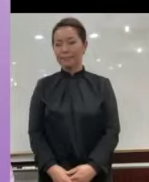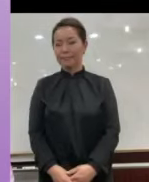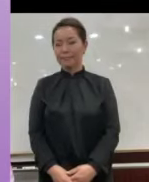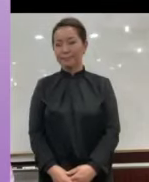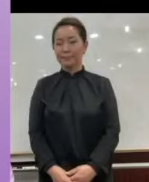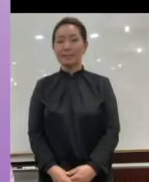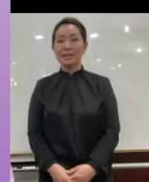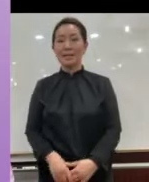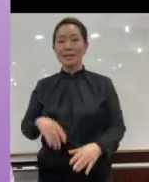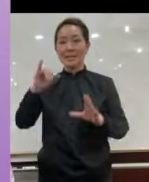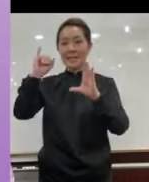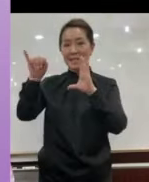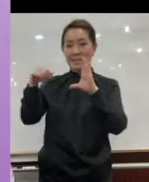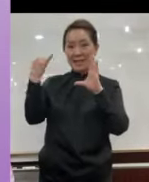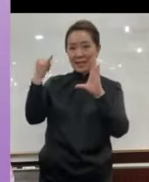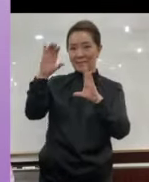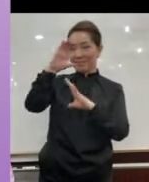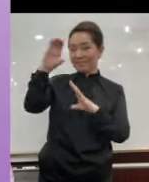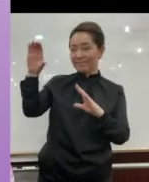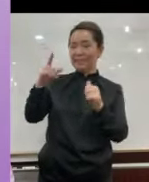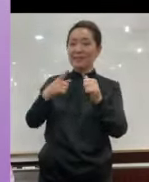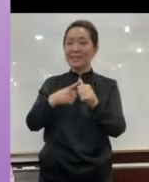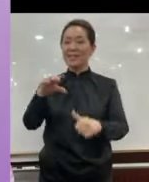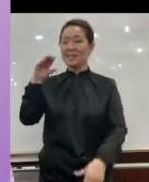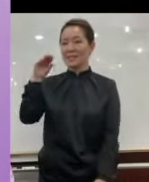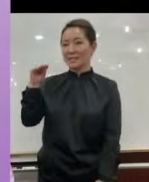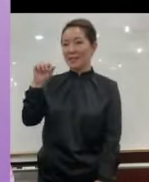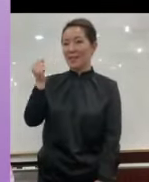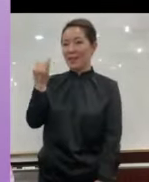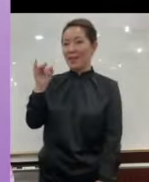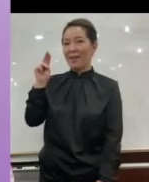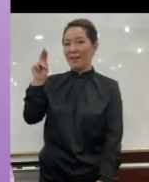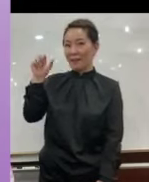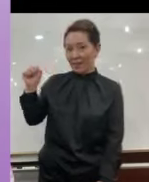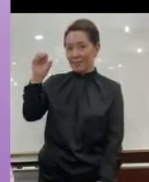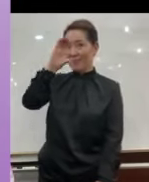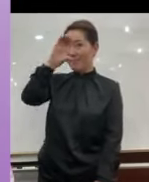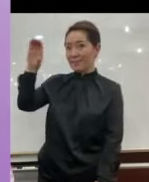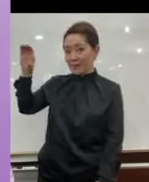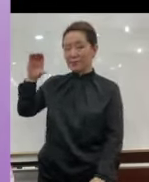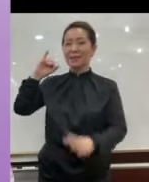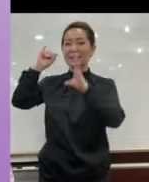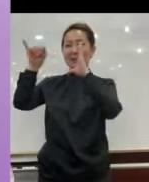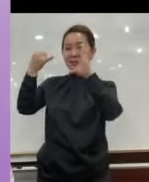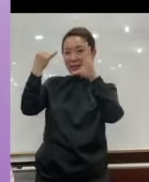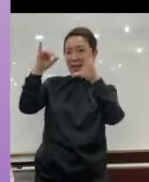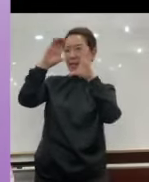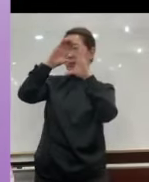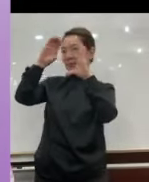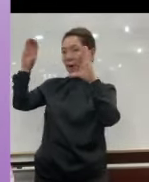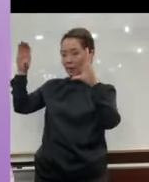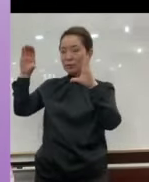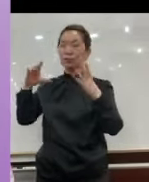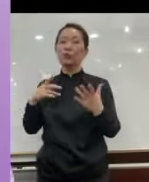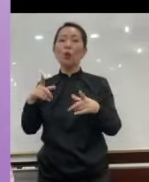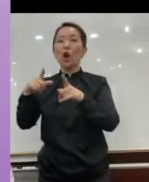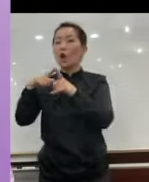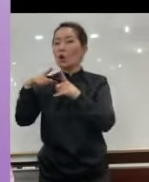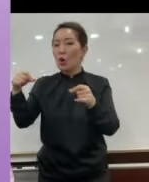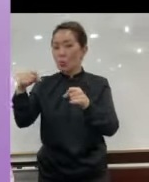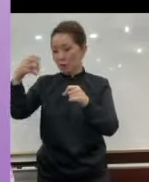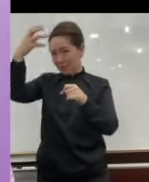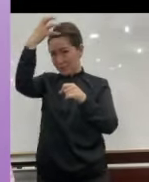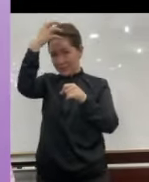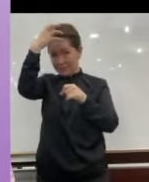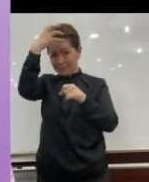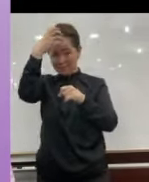За, JICA гэдэг нэрийг зарим нэг хүн бас сайн мэдэхгүй гэж магадгүй. JICA гэдэг маань бол Японы засгийн газрыг олон